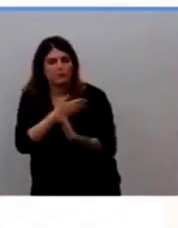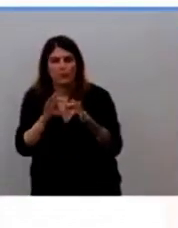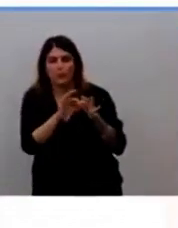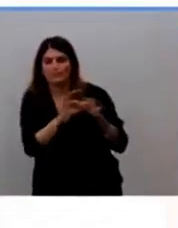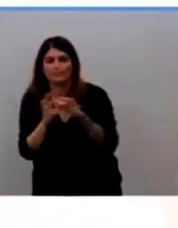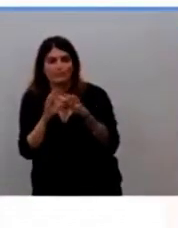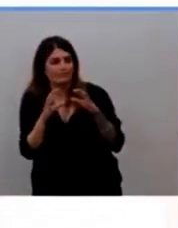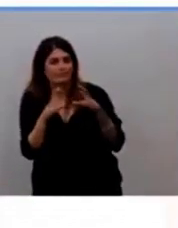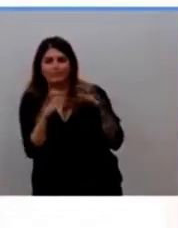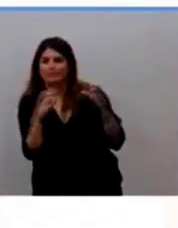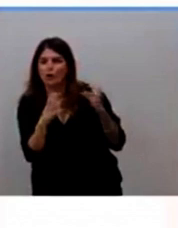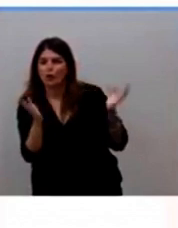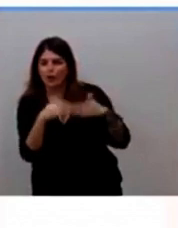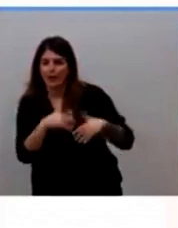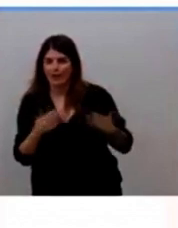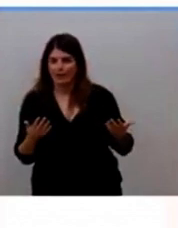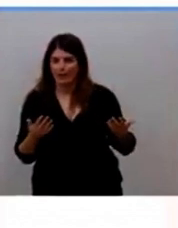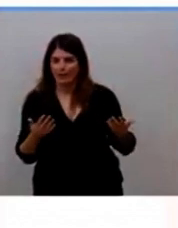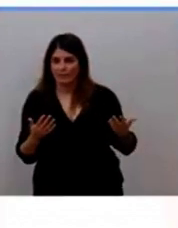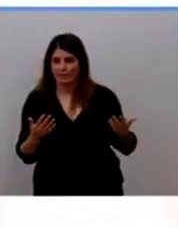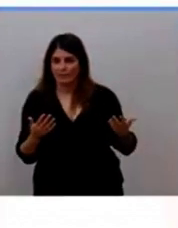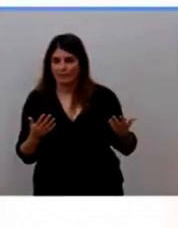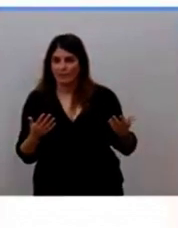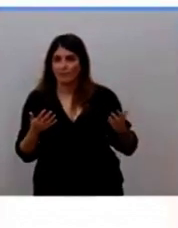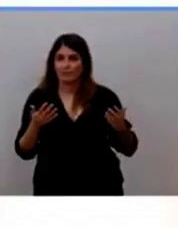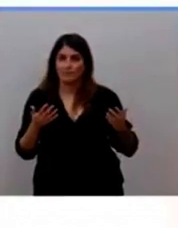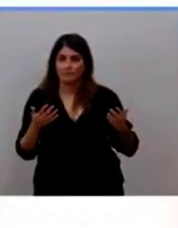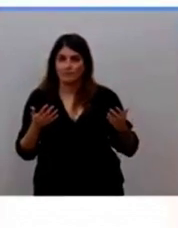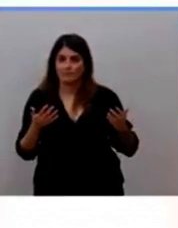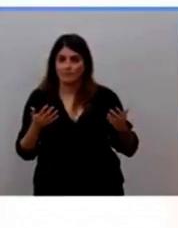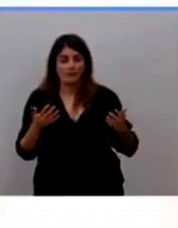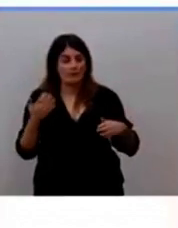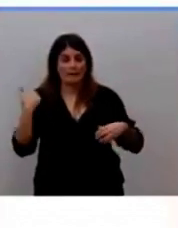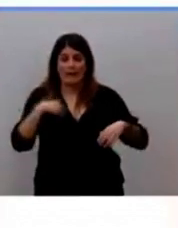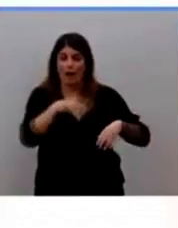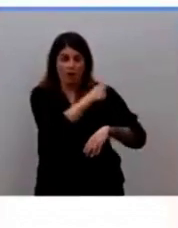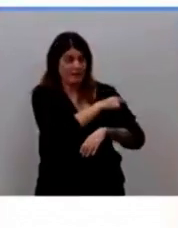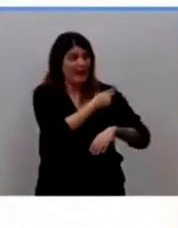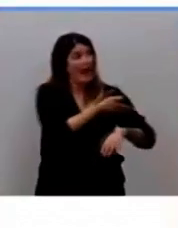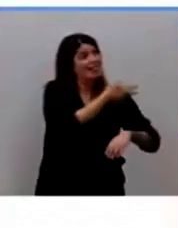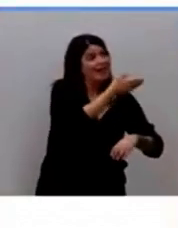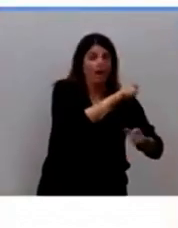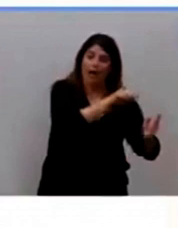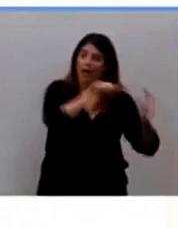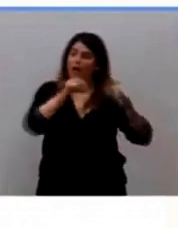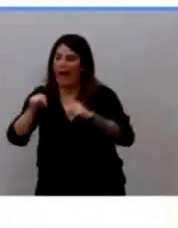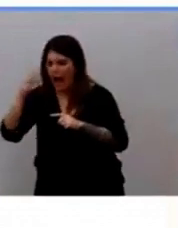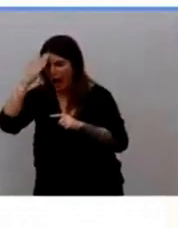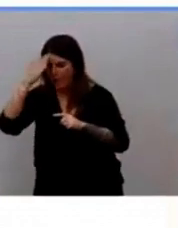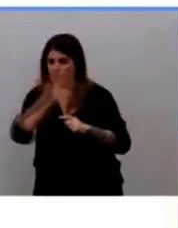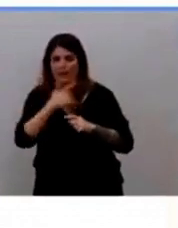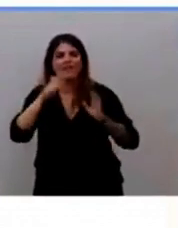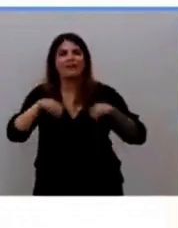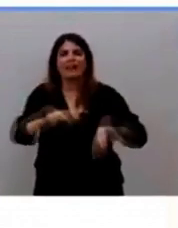aquest ingrés, fins que no tingui doncs, l'informe d'alta i el pugui consultar. Per tant, des d'aquest punt de vista, també